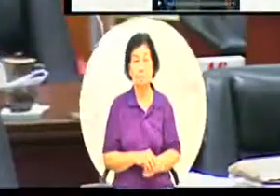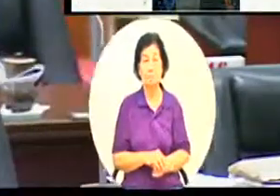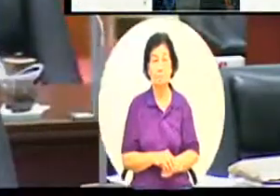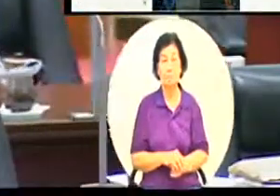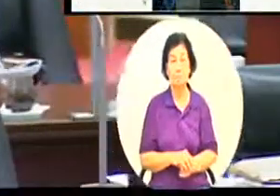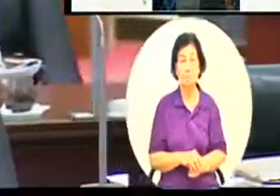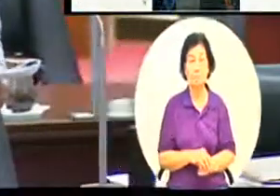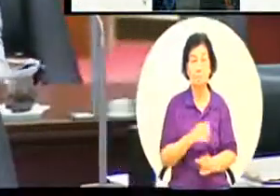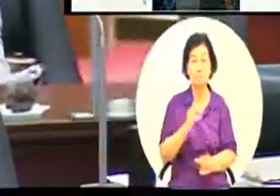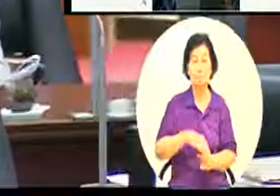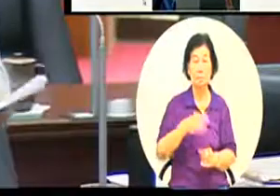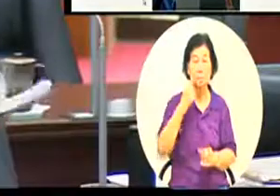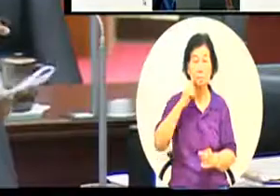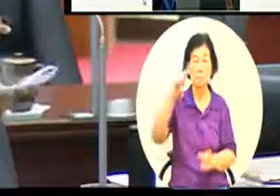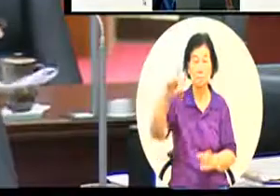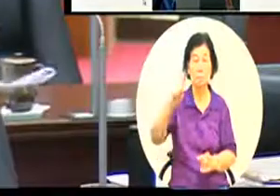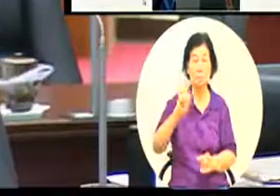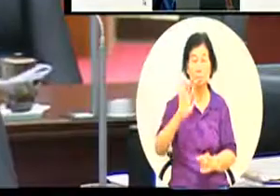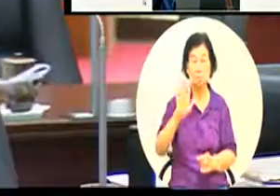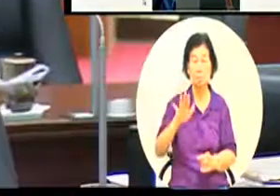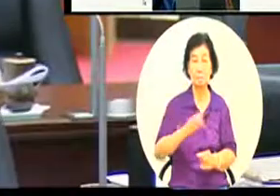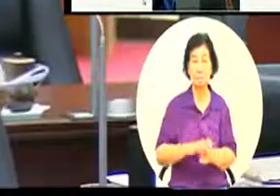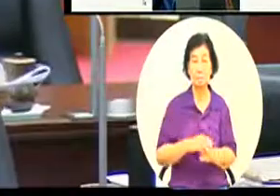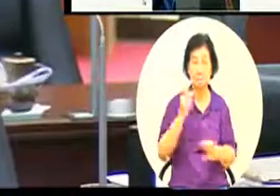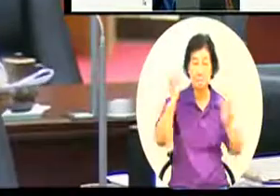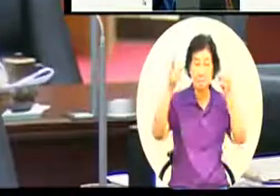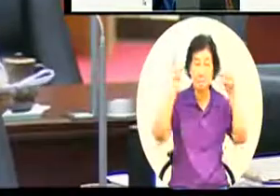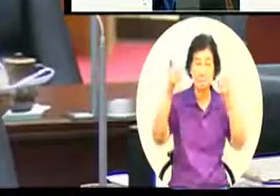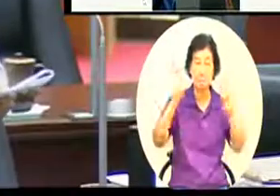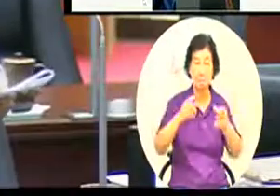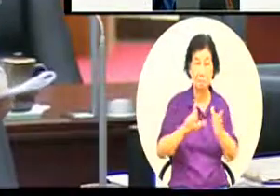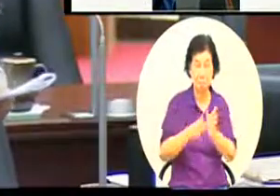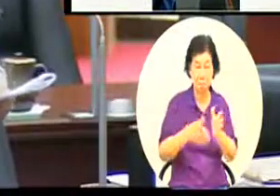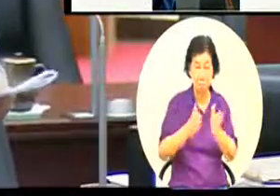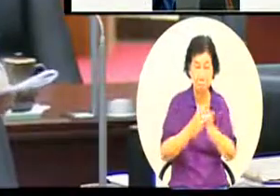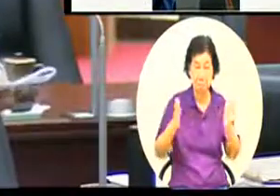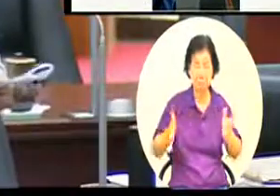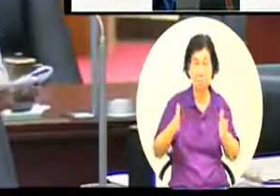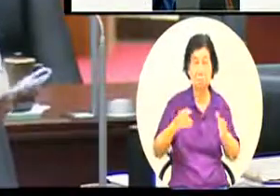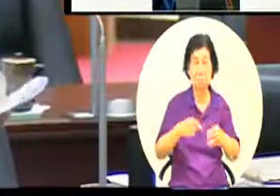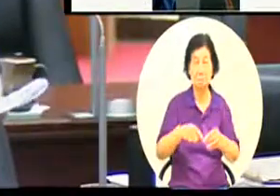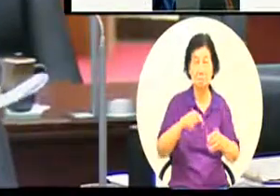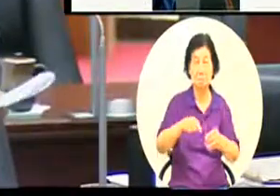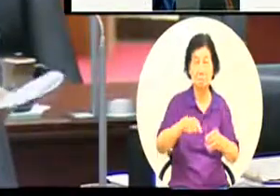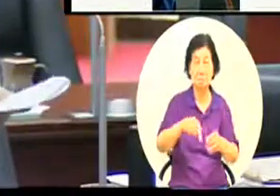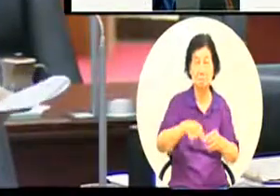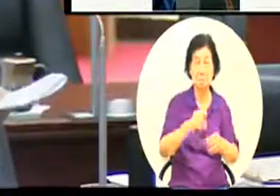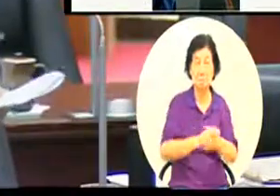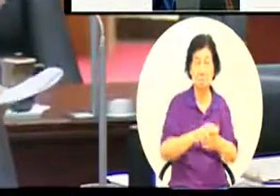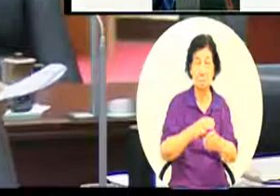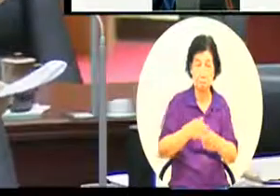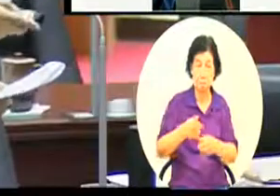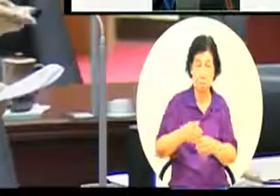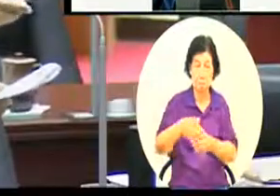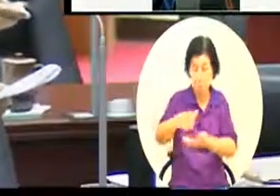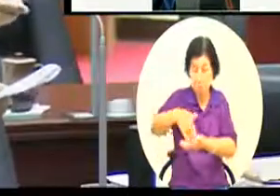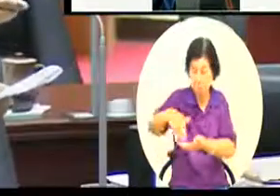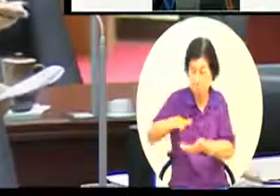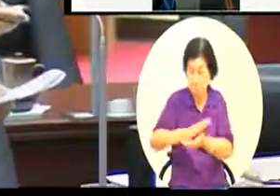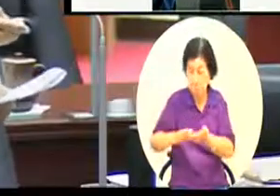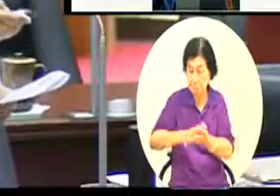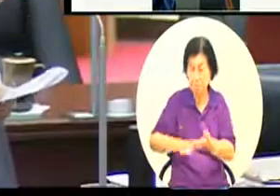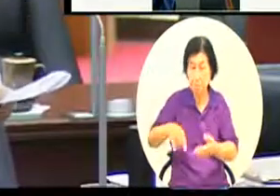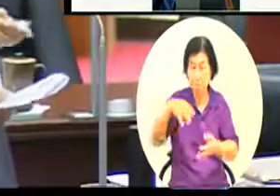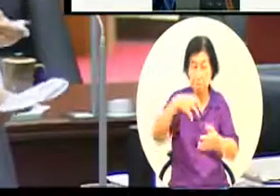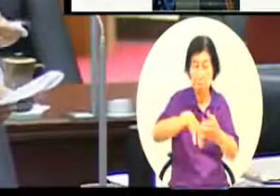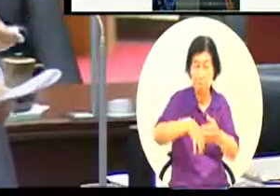一个检举啦、啊、在过年期间呢、啊，甚至还有一个清洁人员充当一个保全人员，在你的劳动契约里